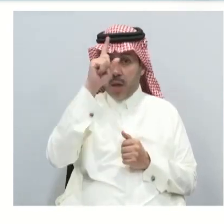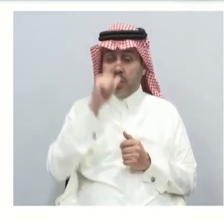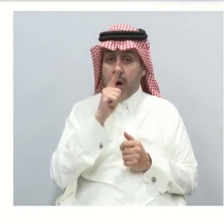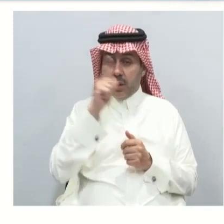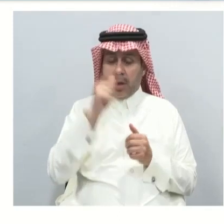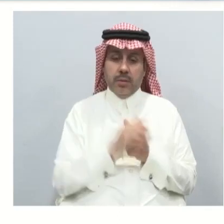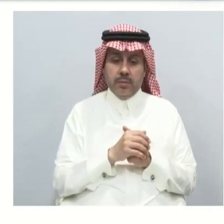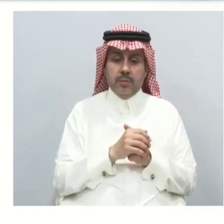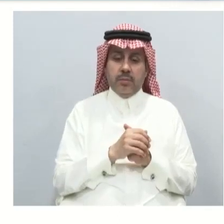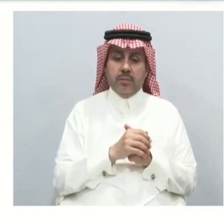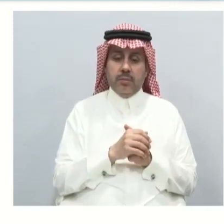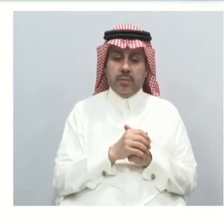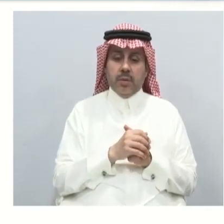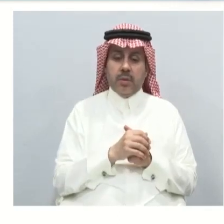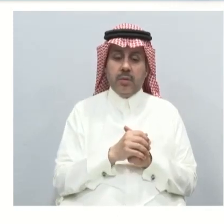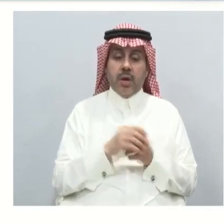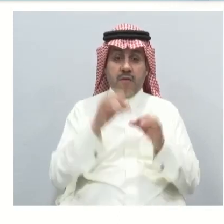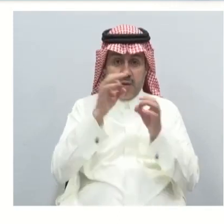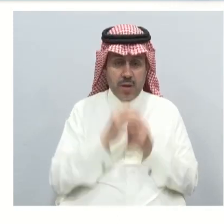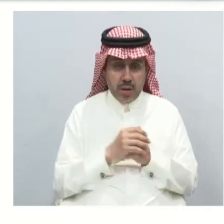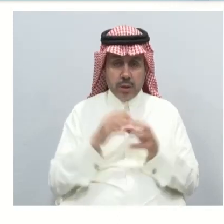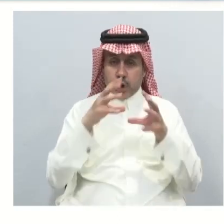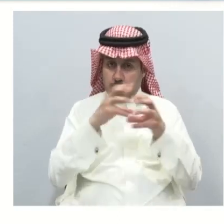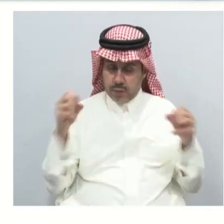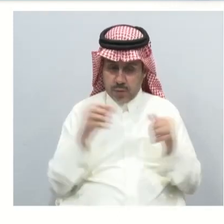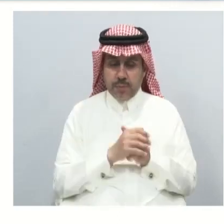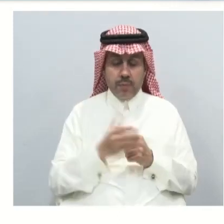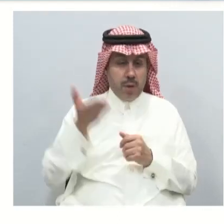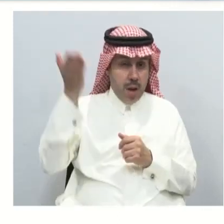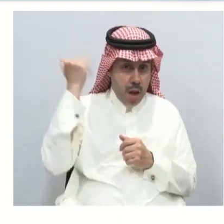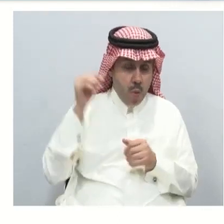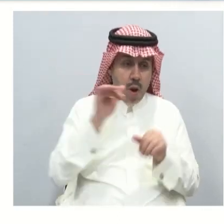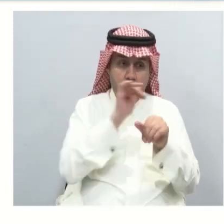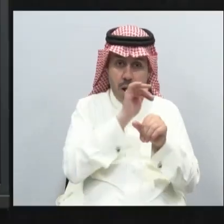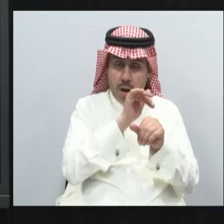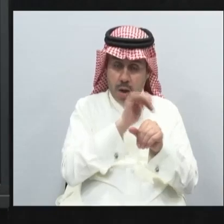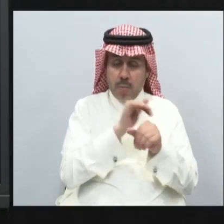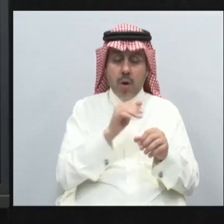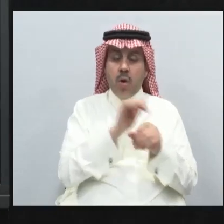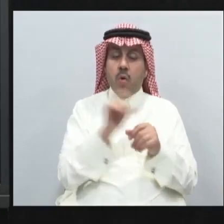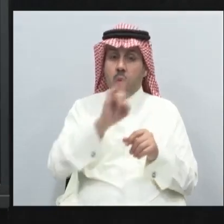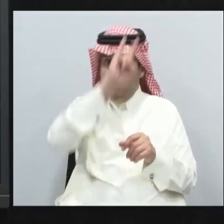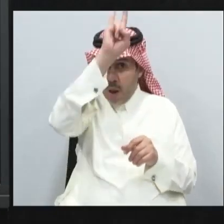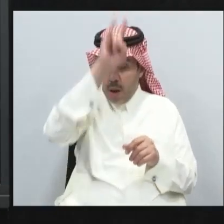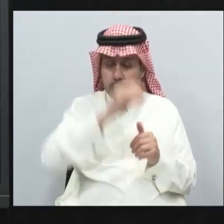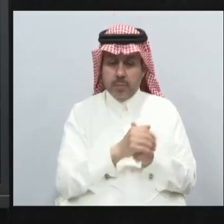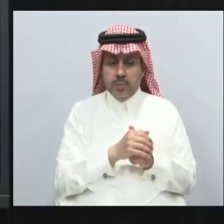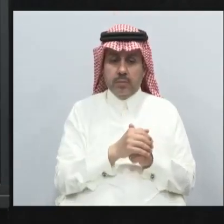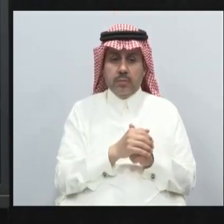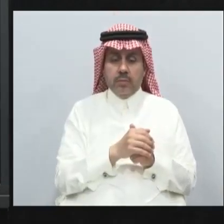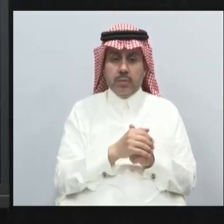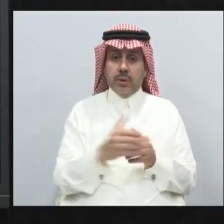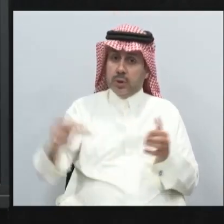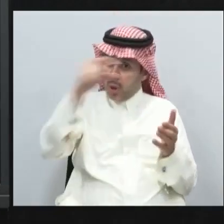وعلا انهم كانوا اذا قيل لهم لا اله الا الله